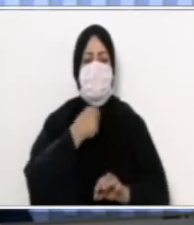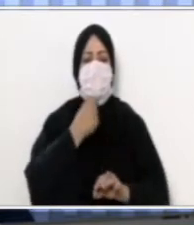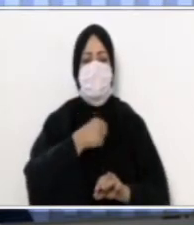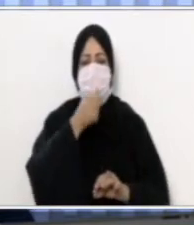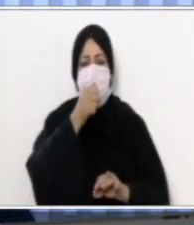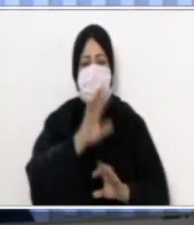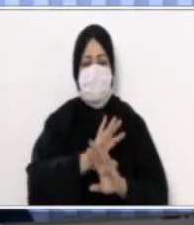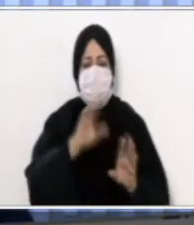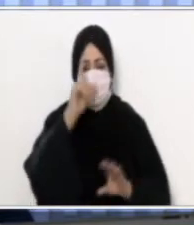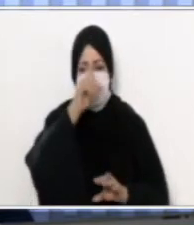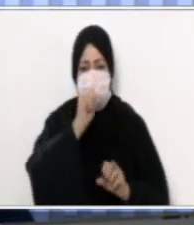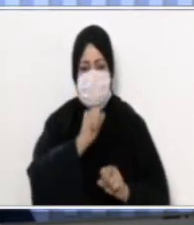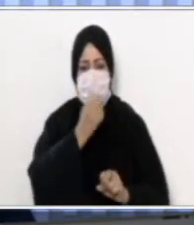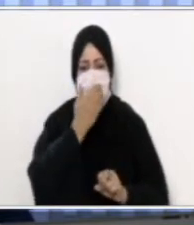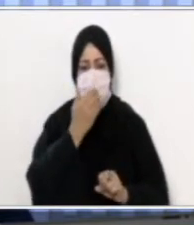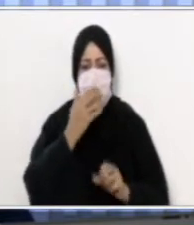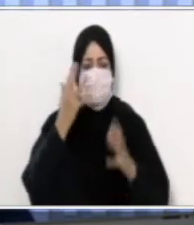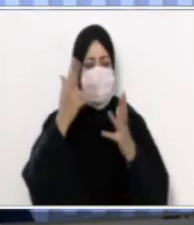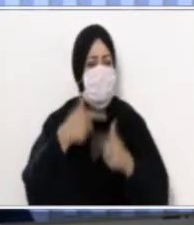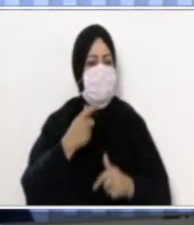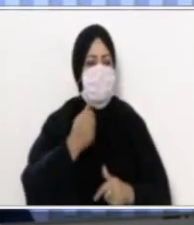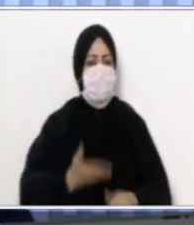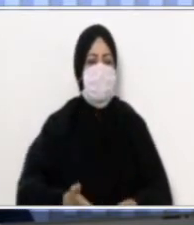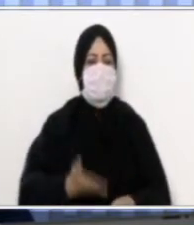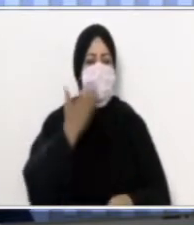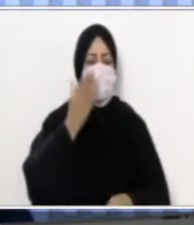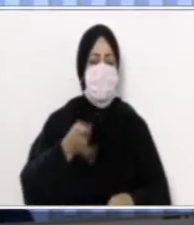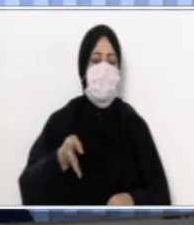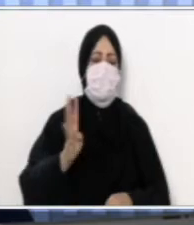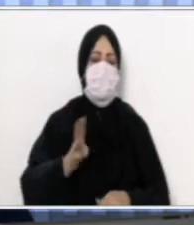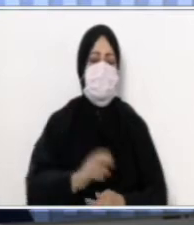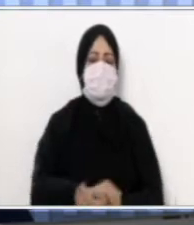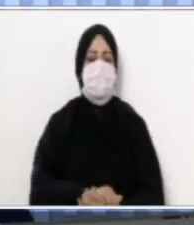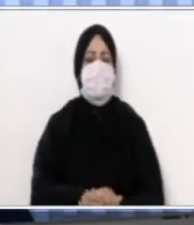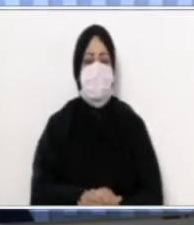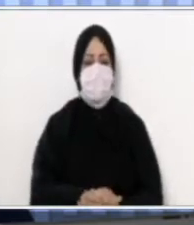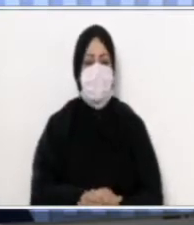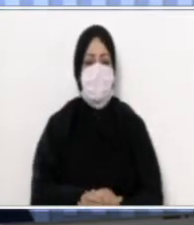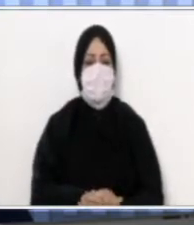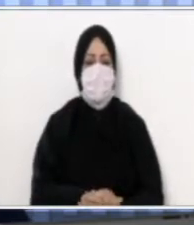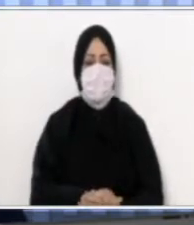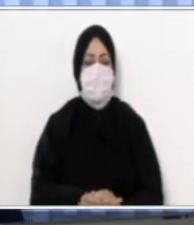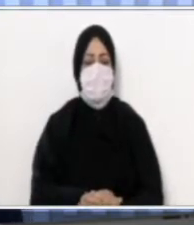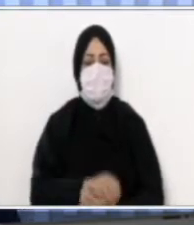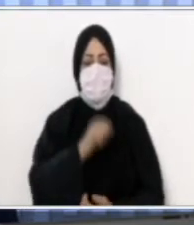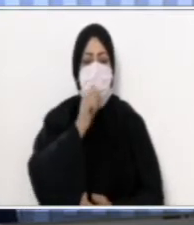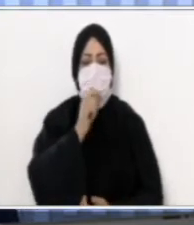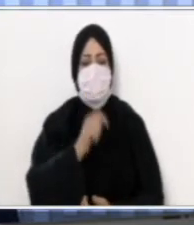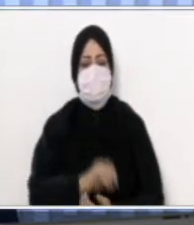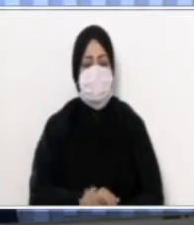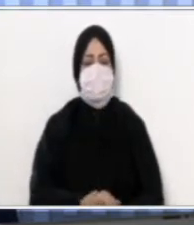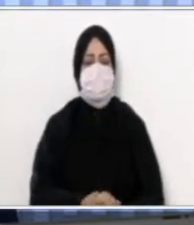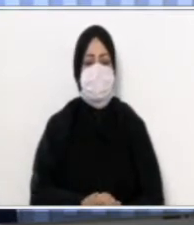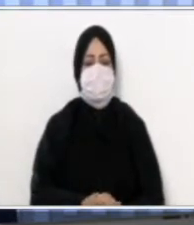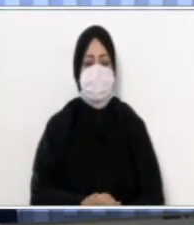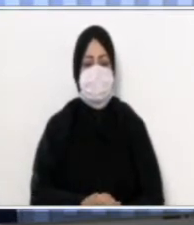هل شنو يقول الدين، يعني شنو تقول لي انت معناها. تسمعي ان شاء الله الاجابه يا اخت